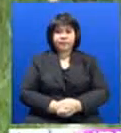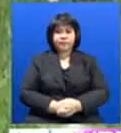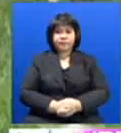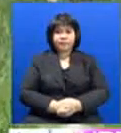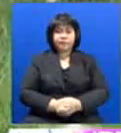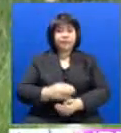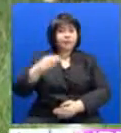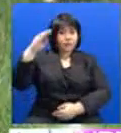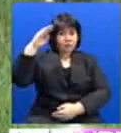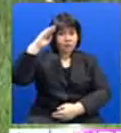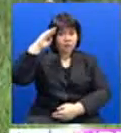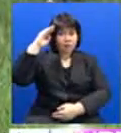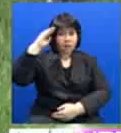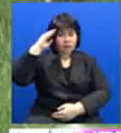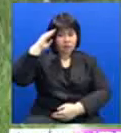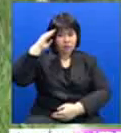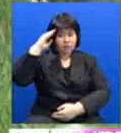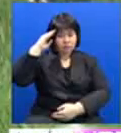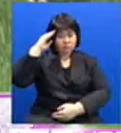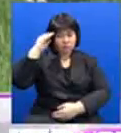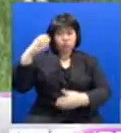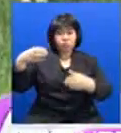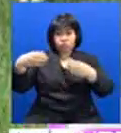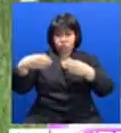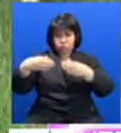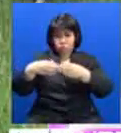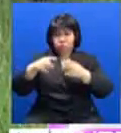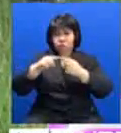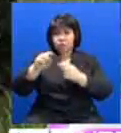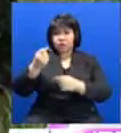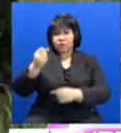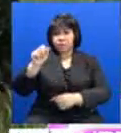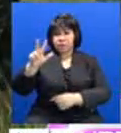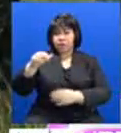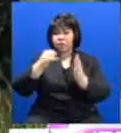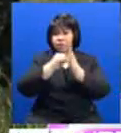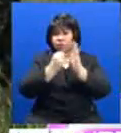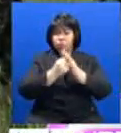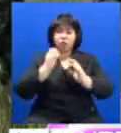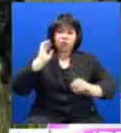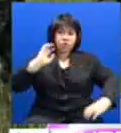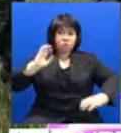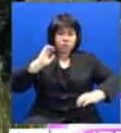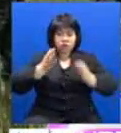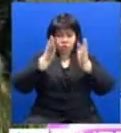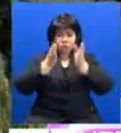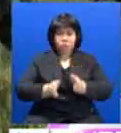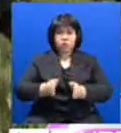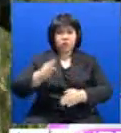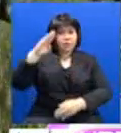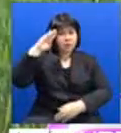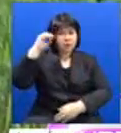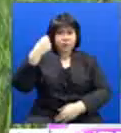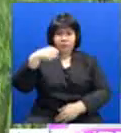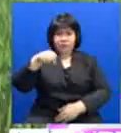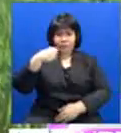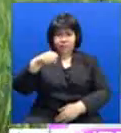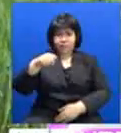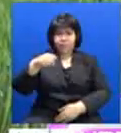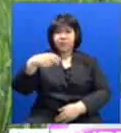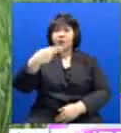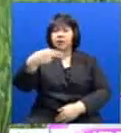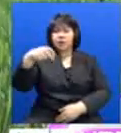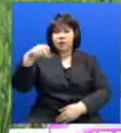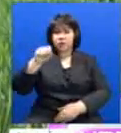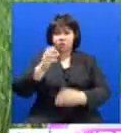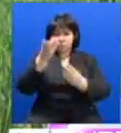ทหารจากชุดควบคุมที่11มณฑลทหารบกที่13จังหวัดทหารบกลพบุรีจำนวน10นายเข้าหลักสูตรเรียนรู้การ